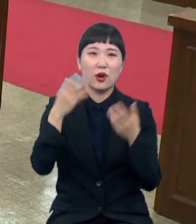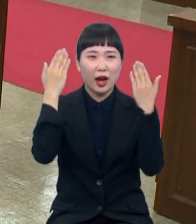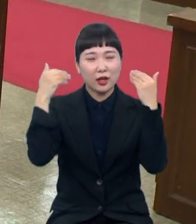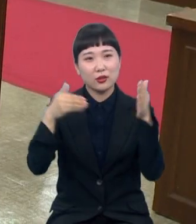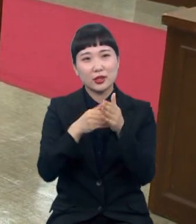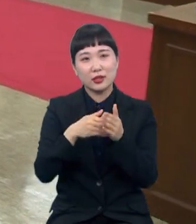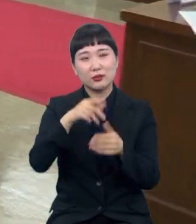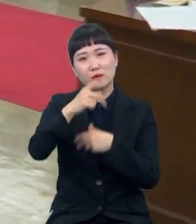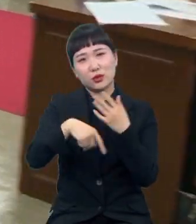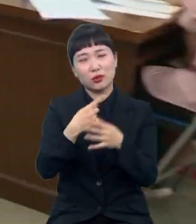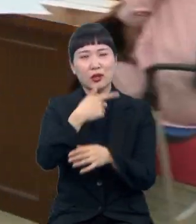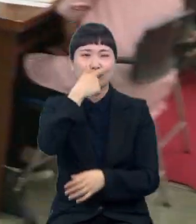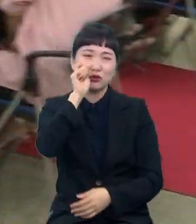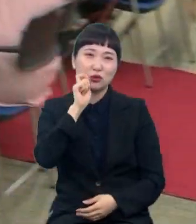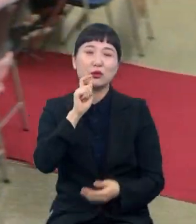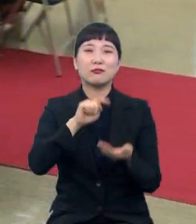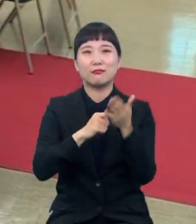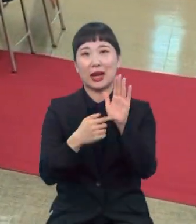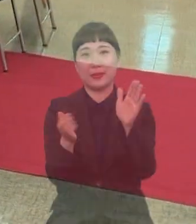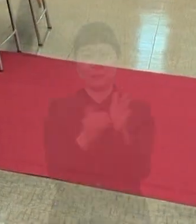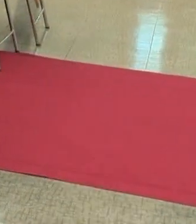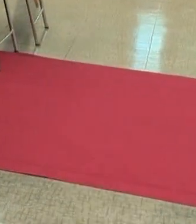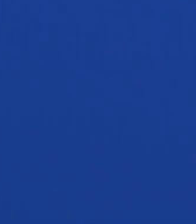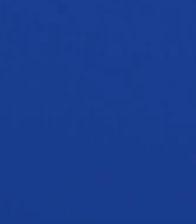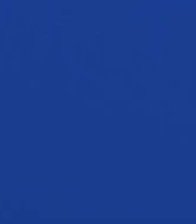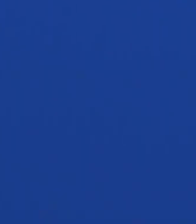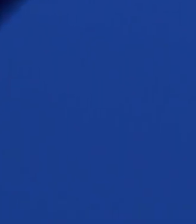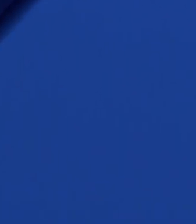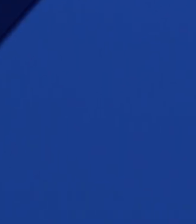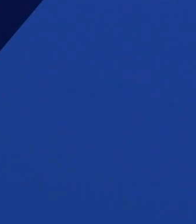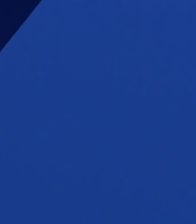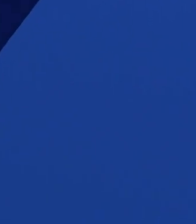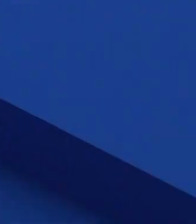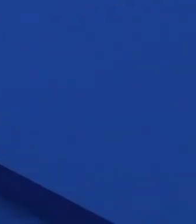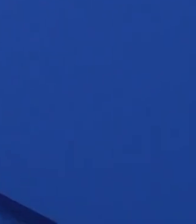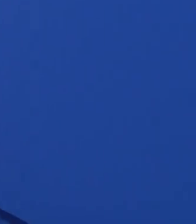말했습니다. BTV 뉴스 배상민입니다.